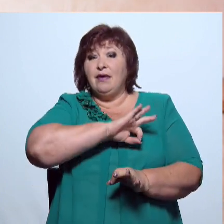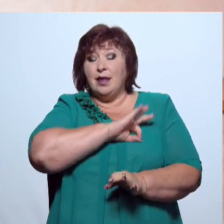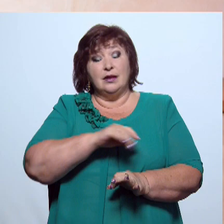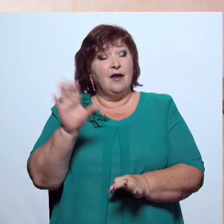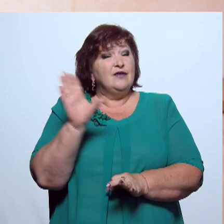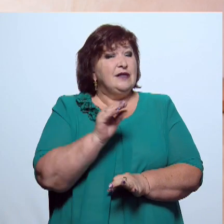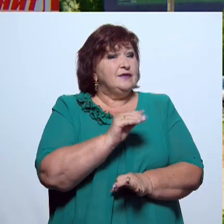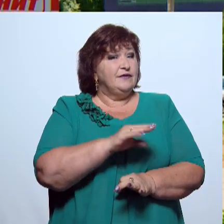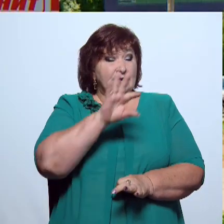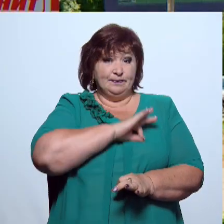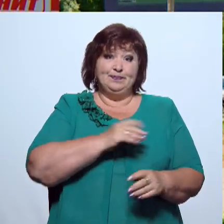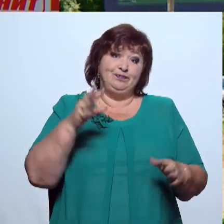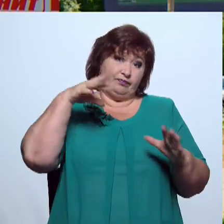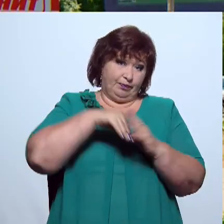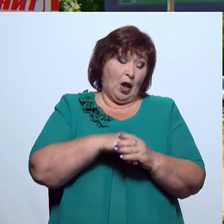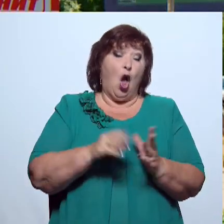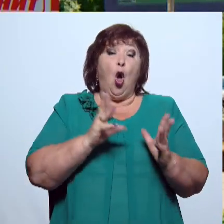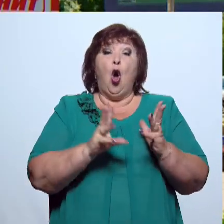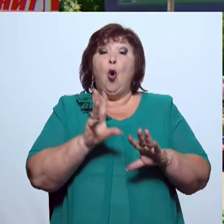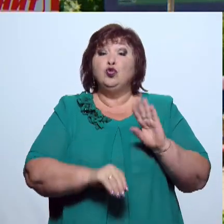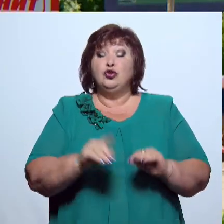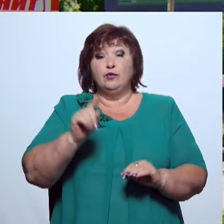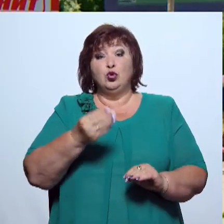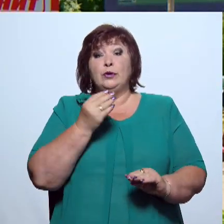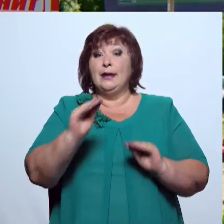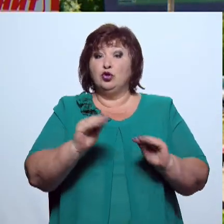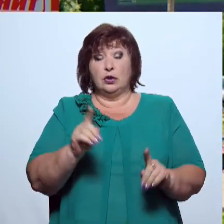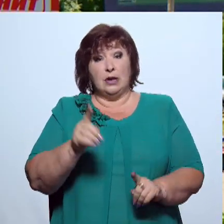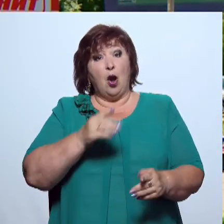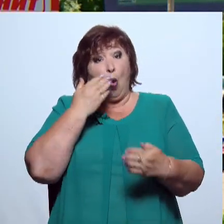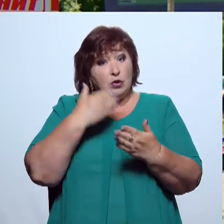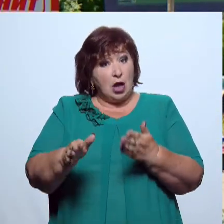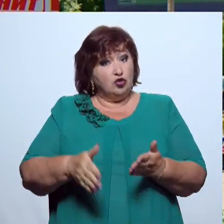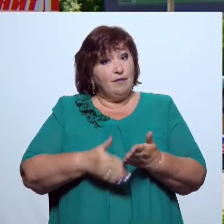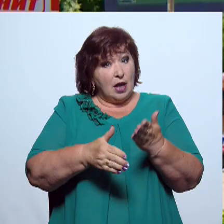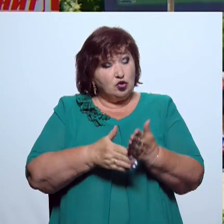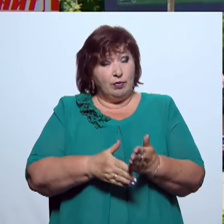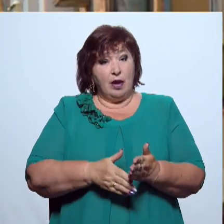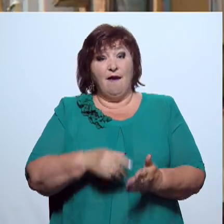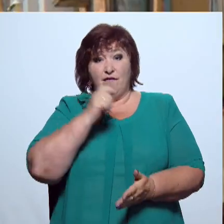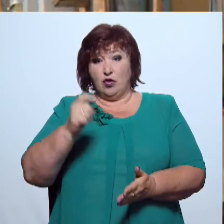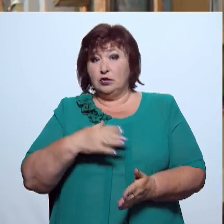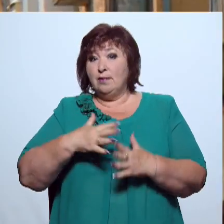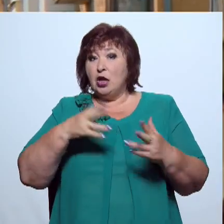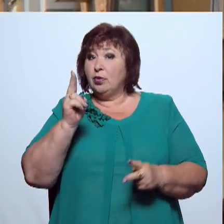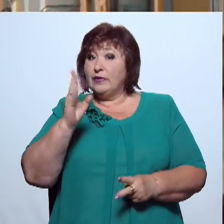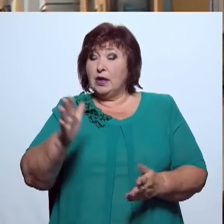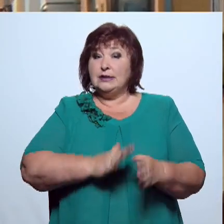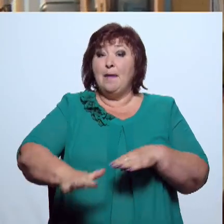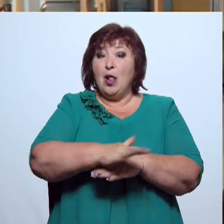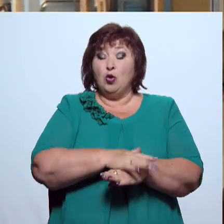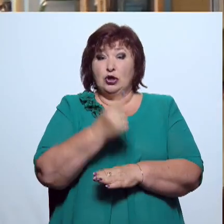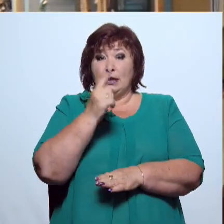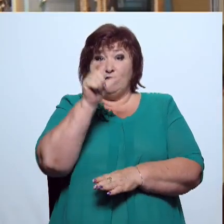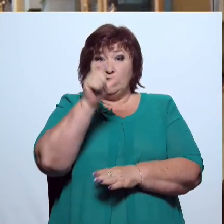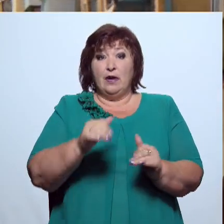абсолютно все доходы. Учитывать будут и имущество. Так откажут в пособии владельцам больших квартир, если площадь на одного